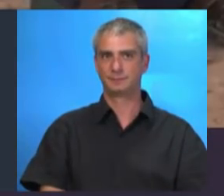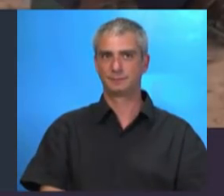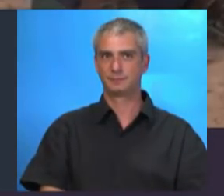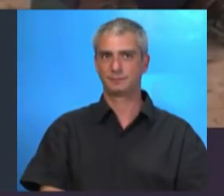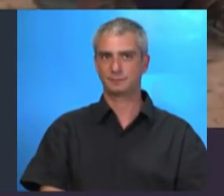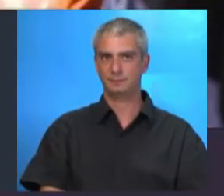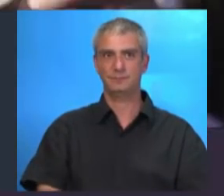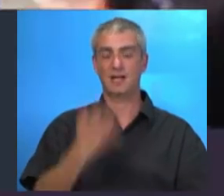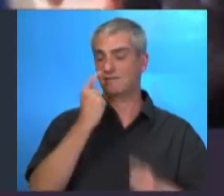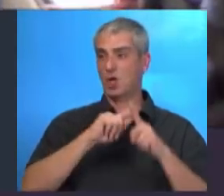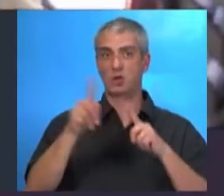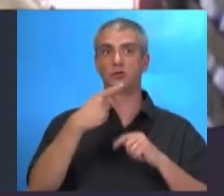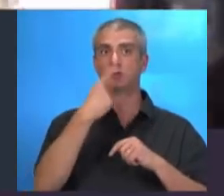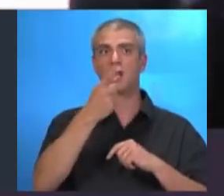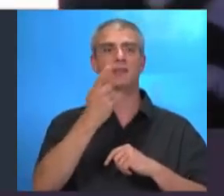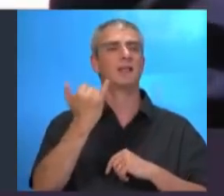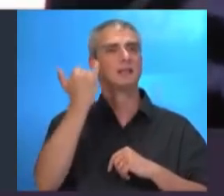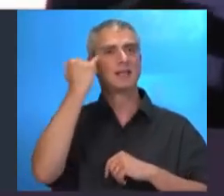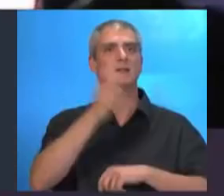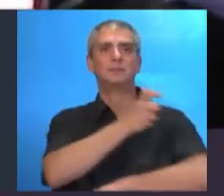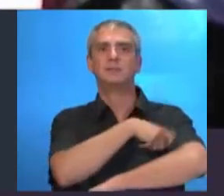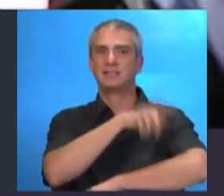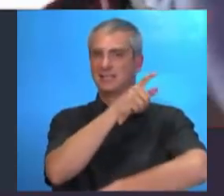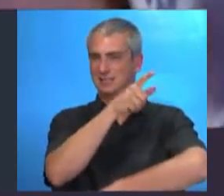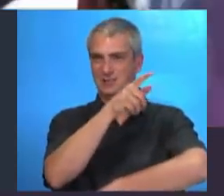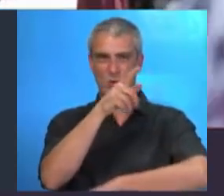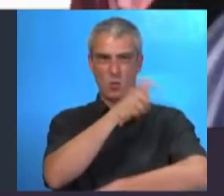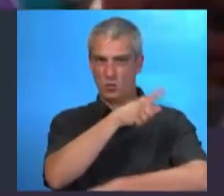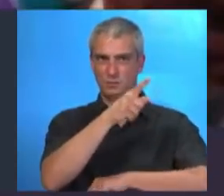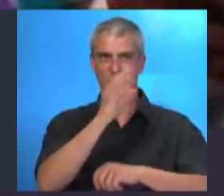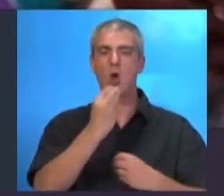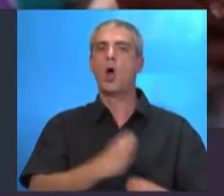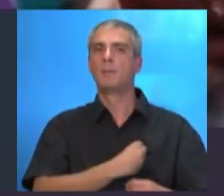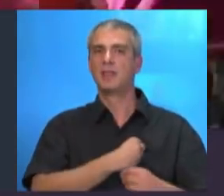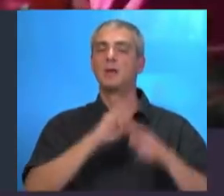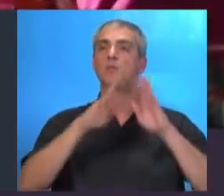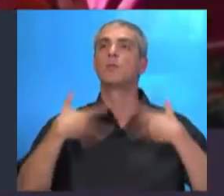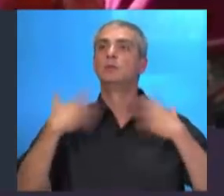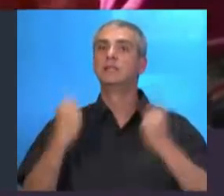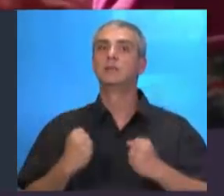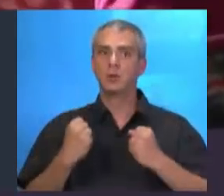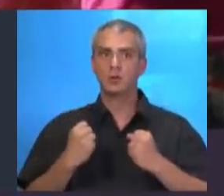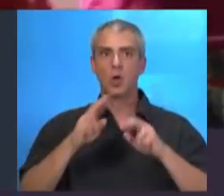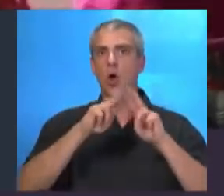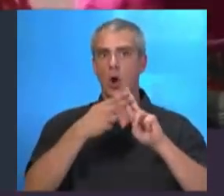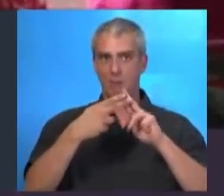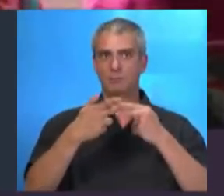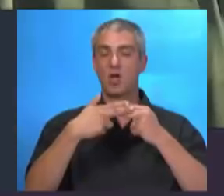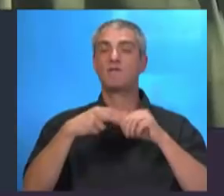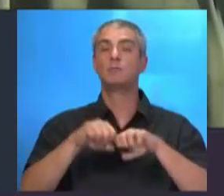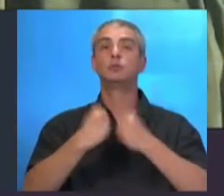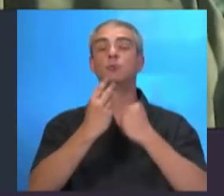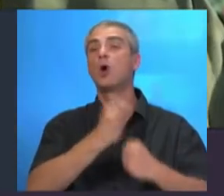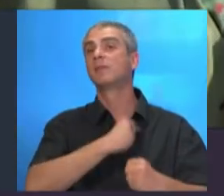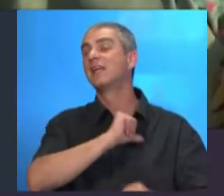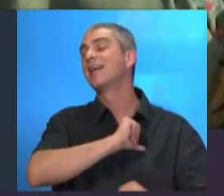רק לפני חודש טען תת מזכיר האום לעניינים הומניטריים סטיבן אובריין במועצת הביטחון, כי העולם עומד לפני המשבר